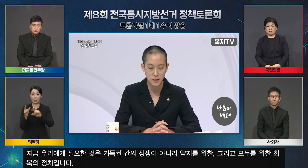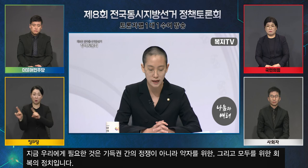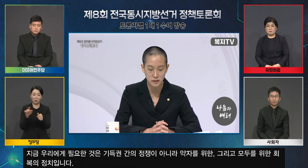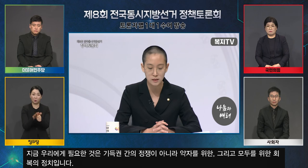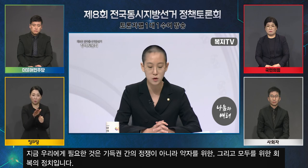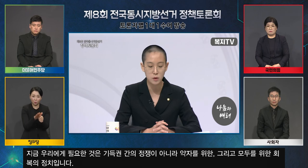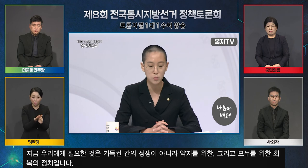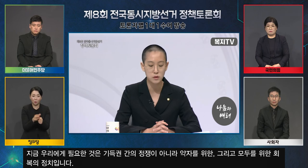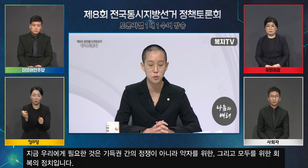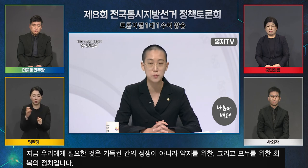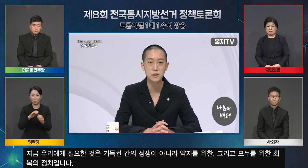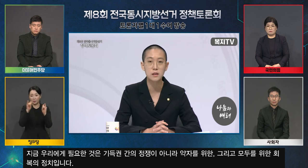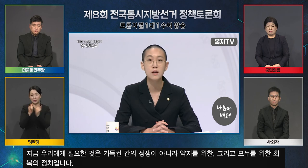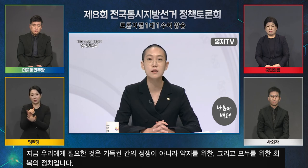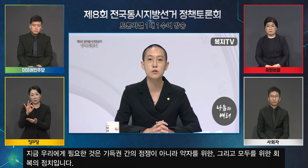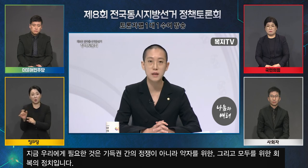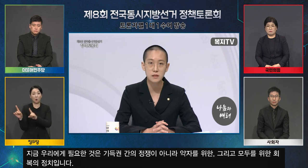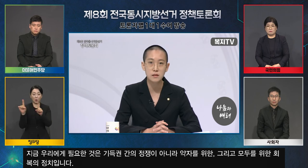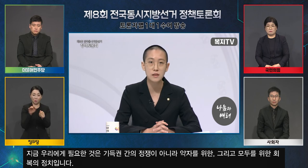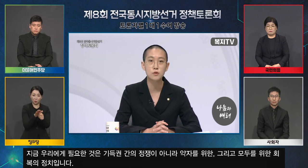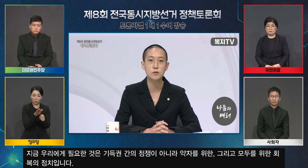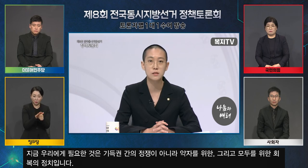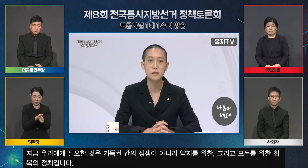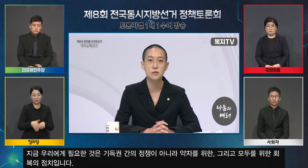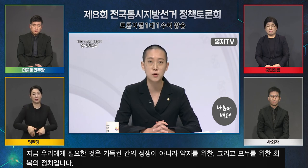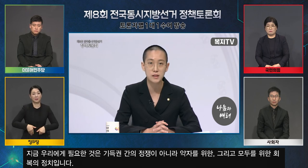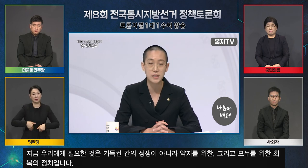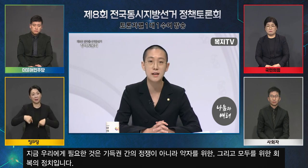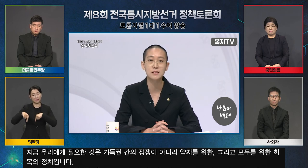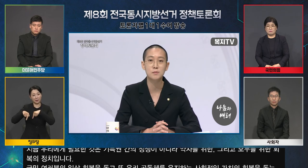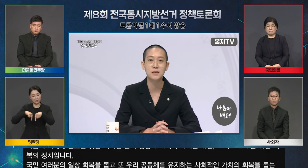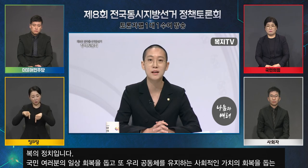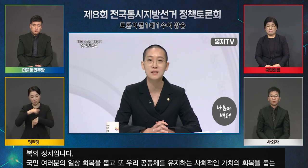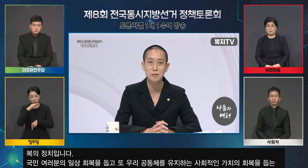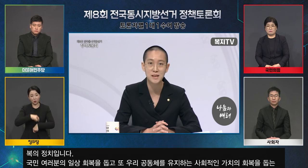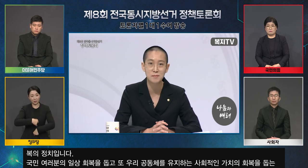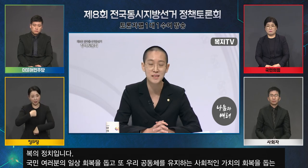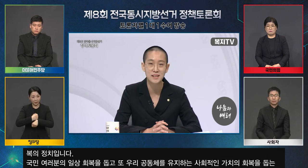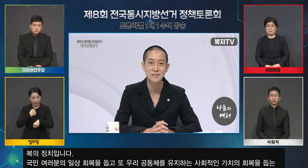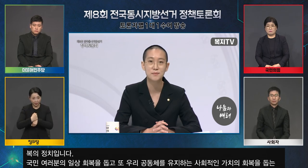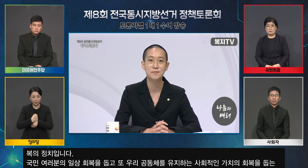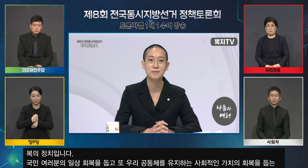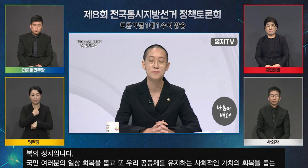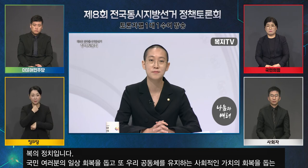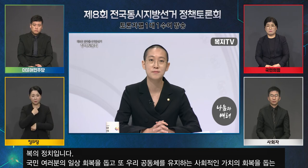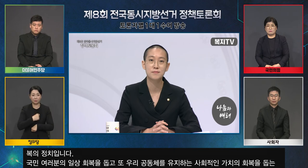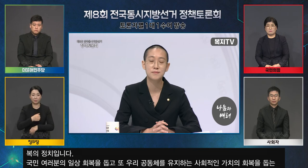사회적인 가치의 회복을 돕는 그런 따뜻한 정치를 정의당이 하겠습니다. 감사합니다.